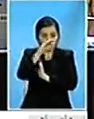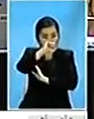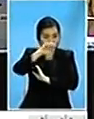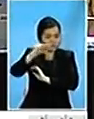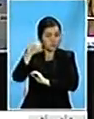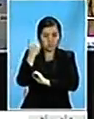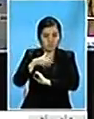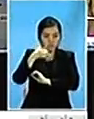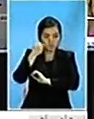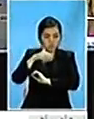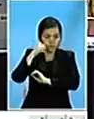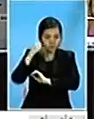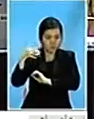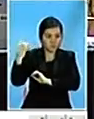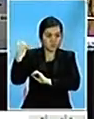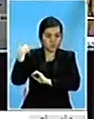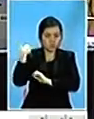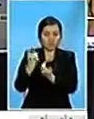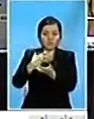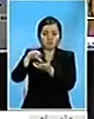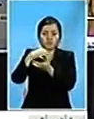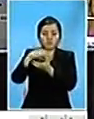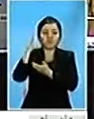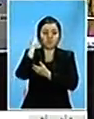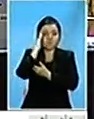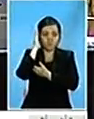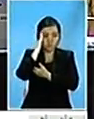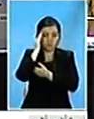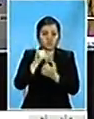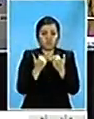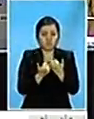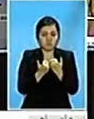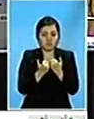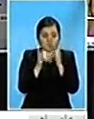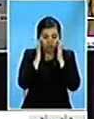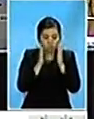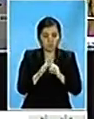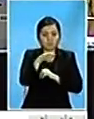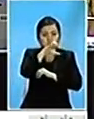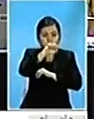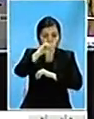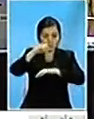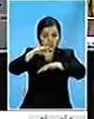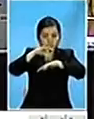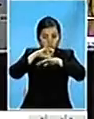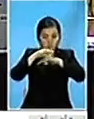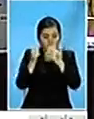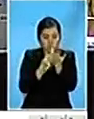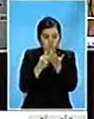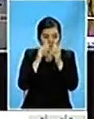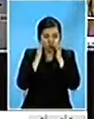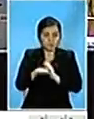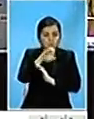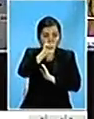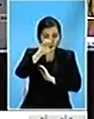ของสภาผู้แทนราษฎรจึงแจ้งให้ที่ประชุมทราบครับดังนั้นจำนวนสมาชิกสภาผู้แทนราษฎรปัจ